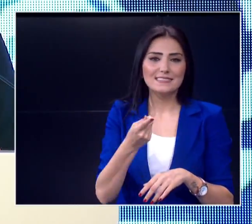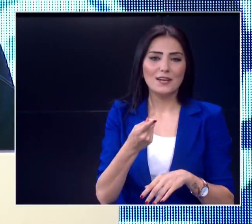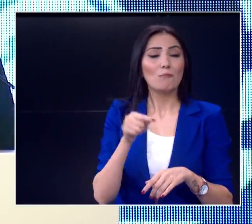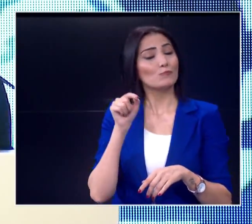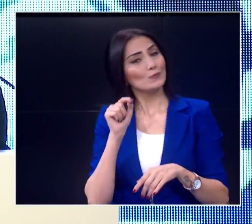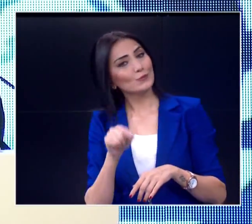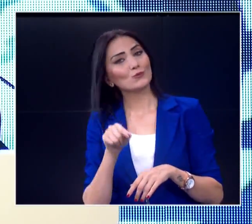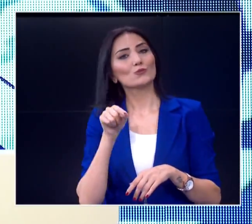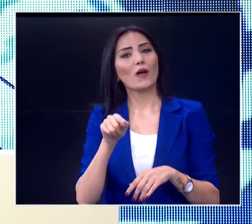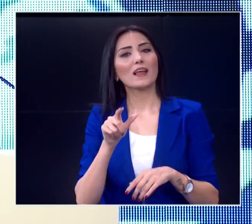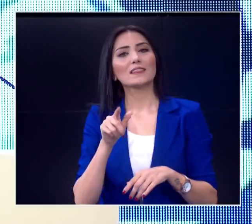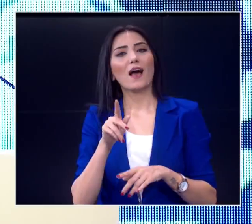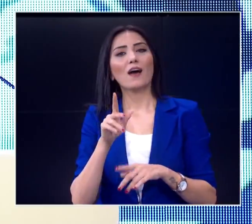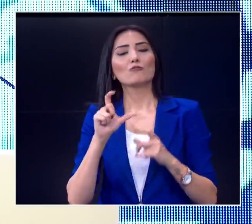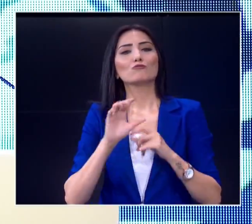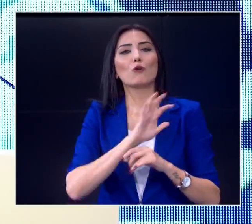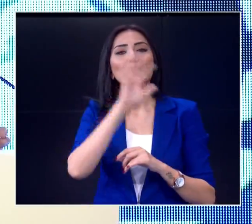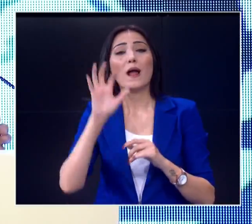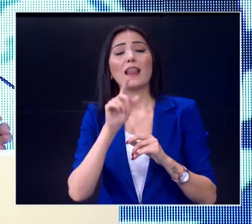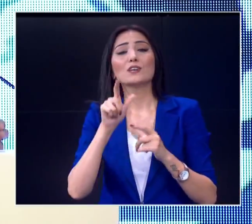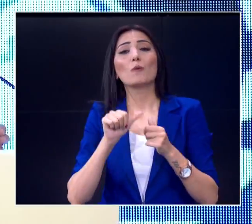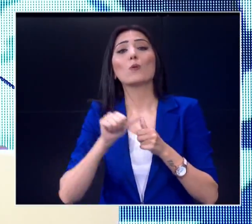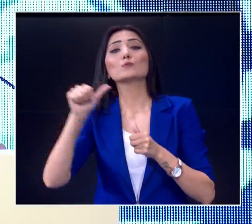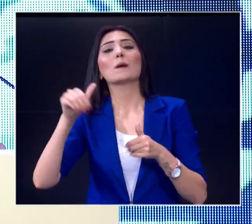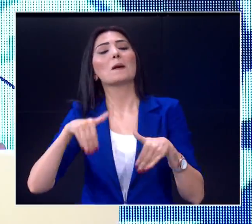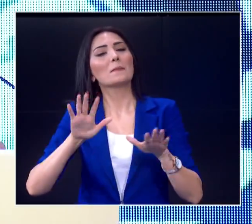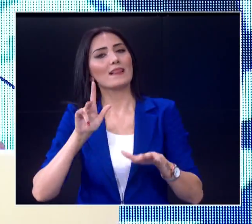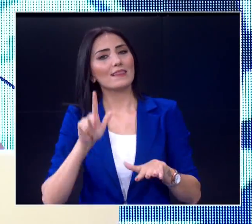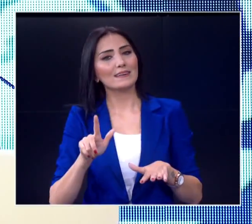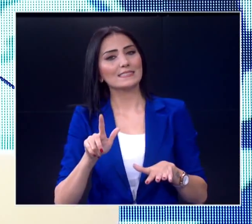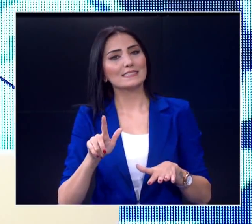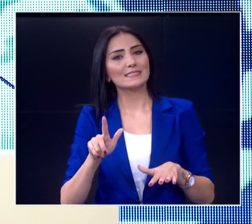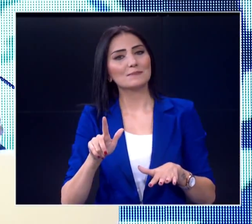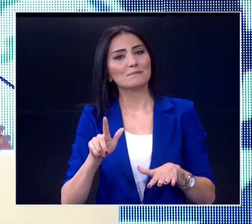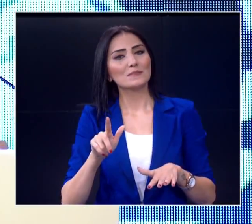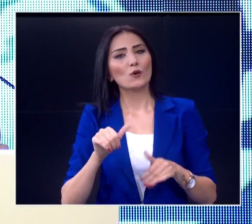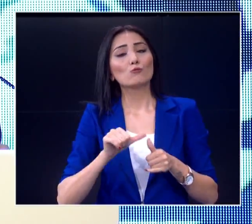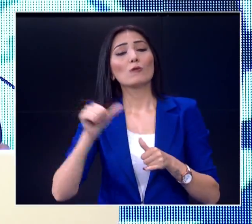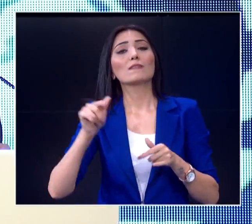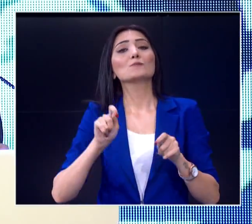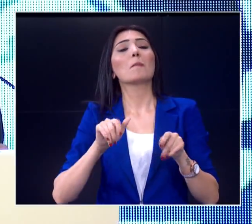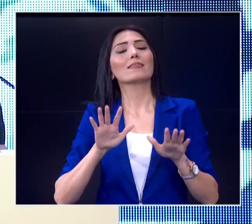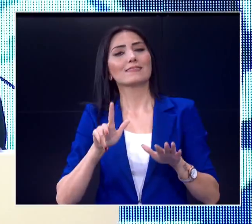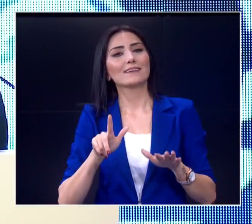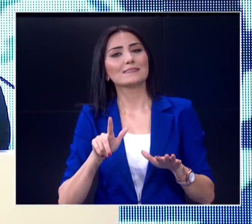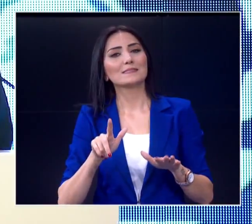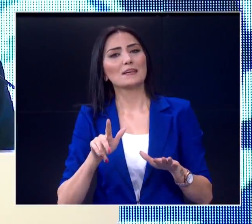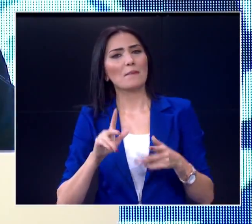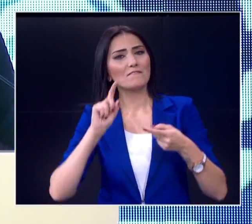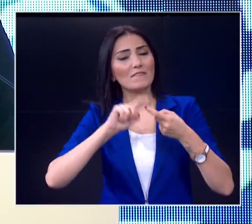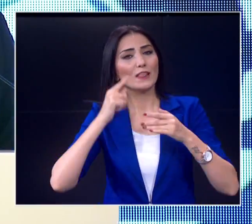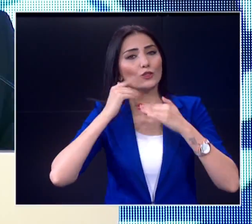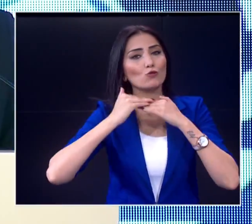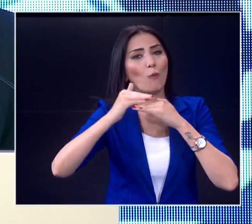Burada da sosyalleşmeden uzaklaşmamak gerekiyor. Yalnızlaşmamak gerekiyor. Ve